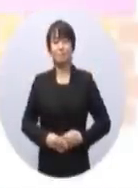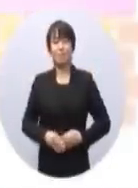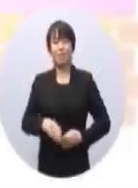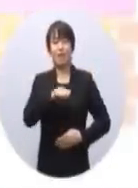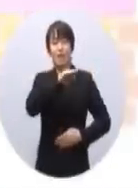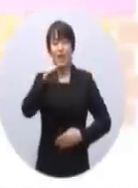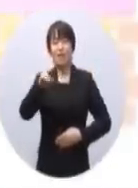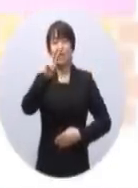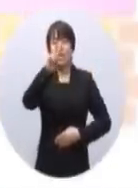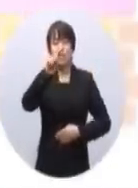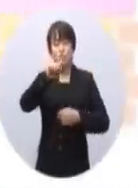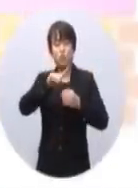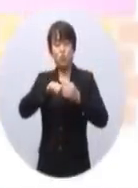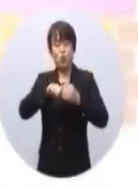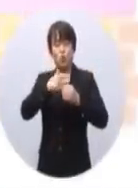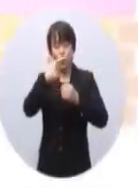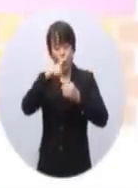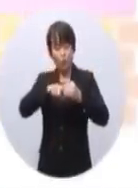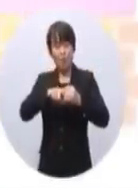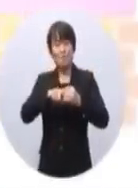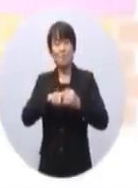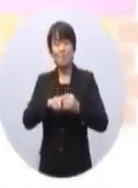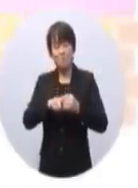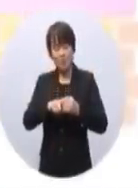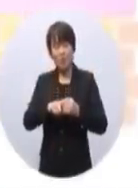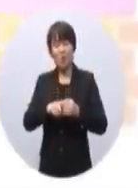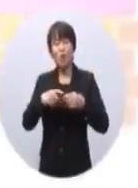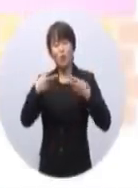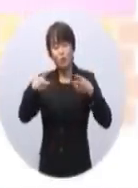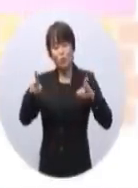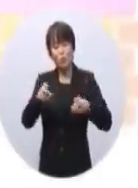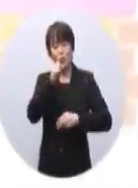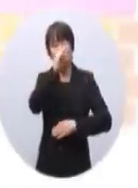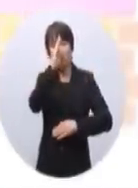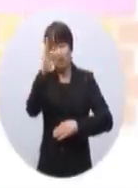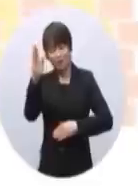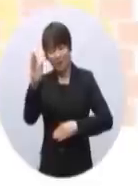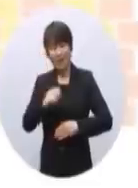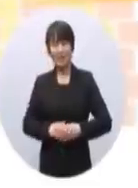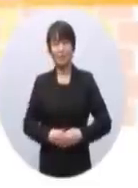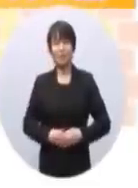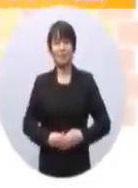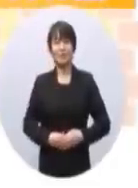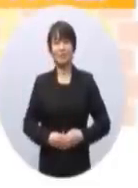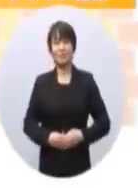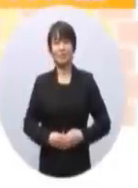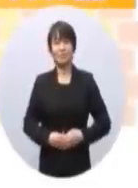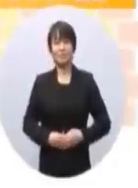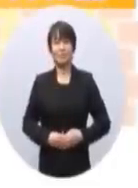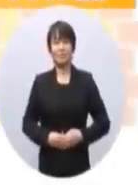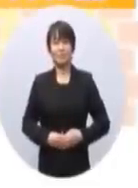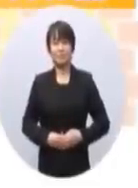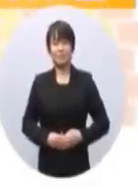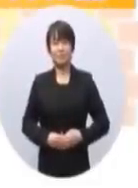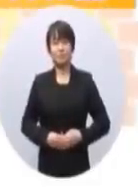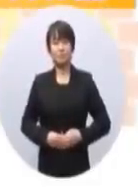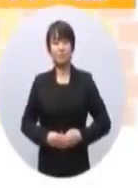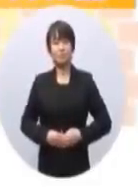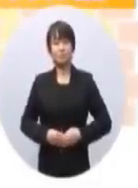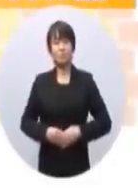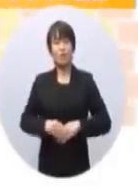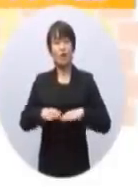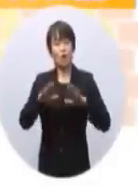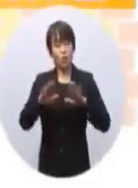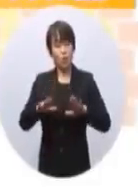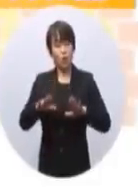平成26年もハーモニアスニュースを よろしくお願いします。早速今